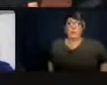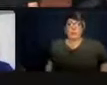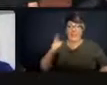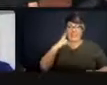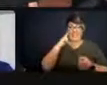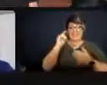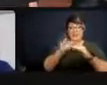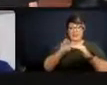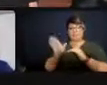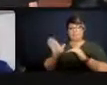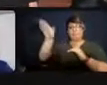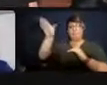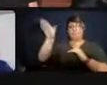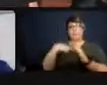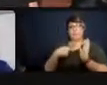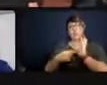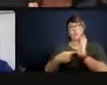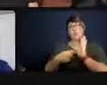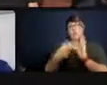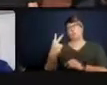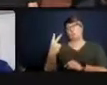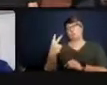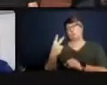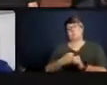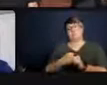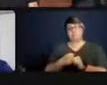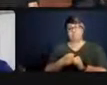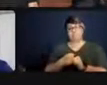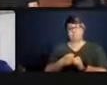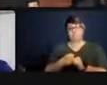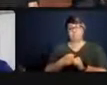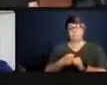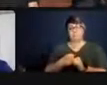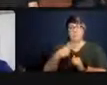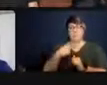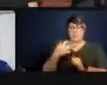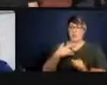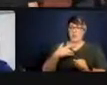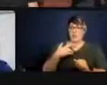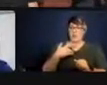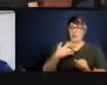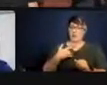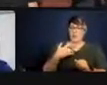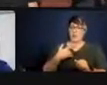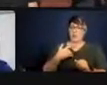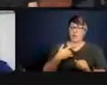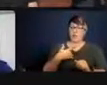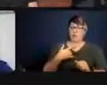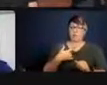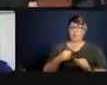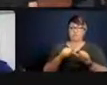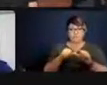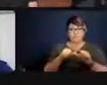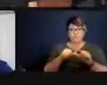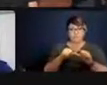na na masomo yao katika hatua inafuata. Na hapa